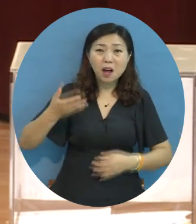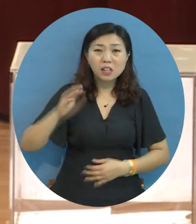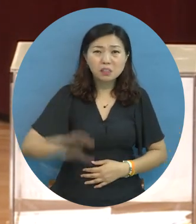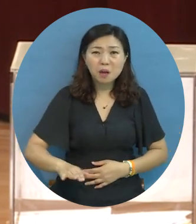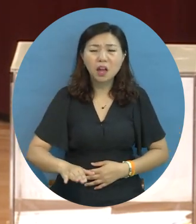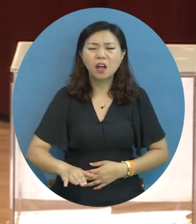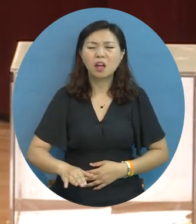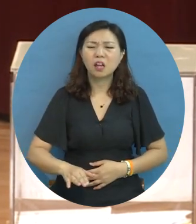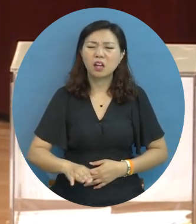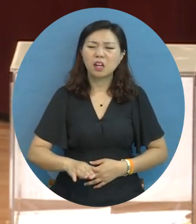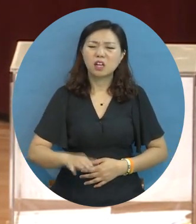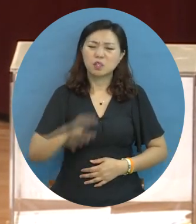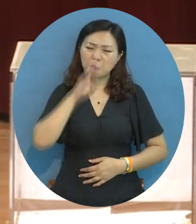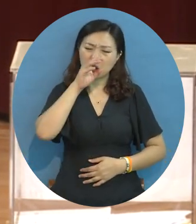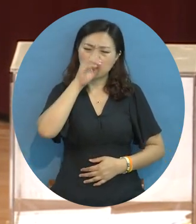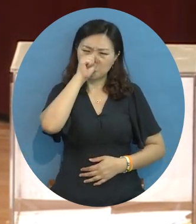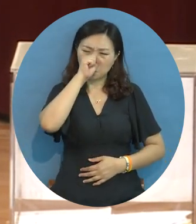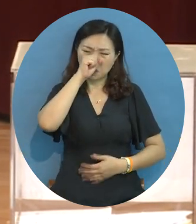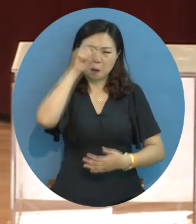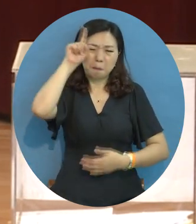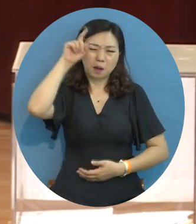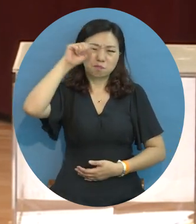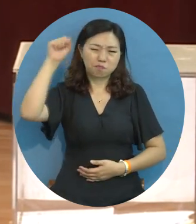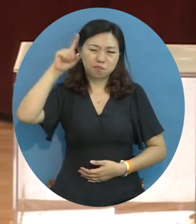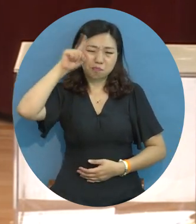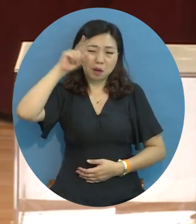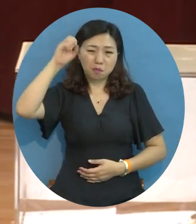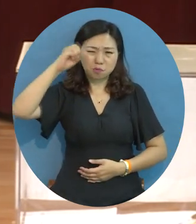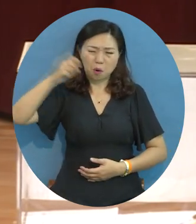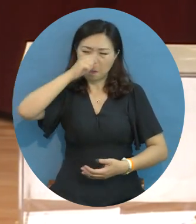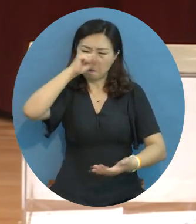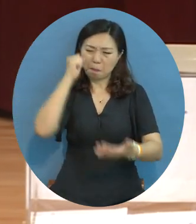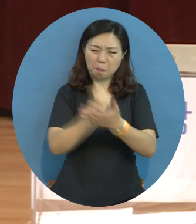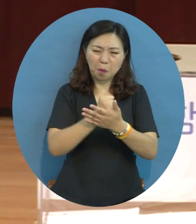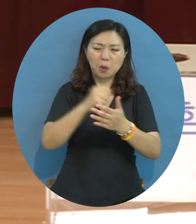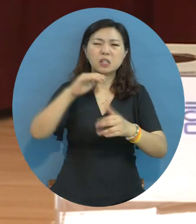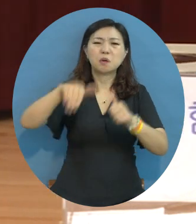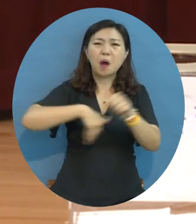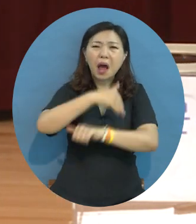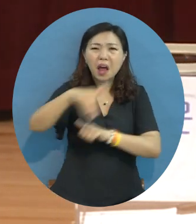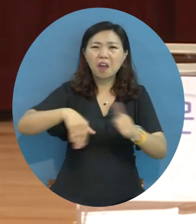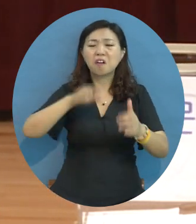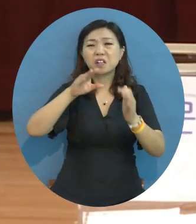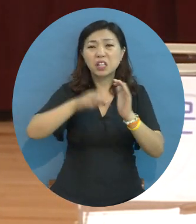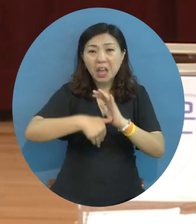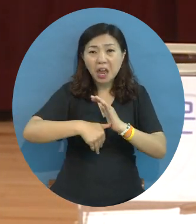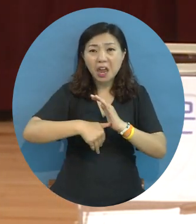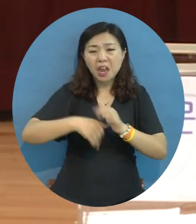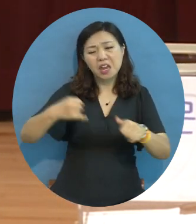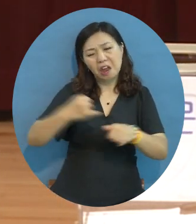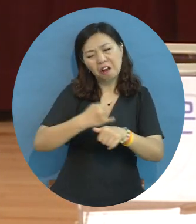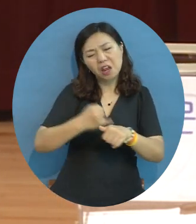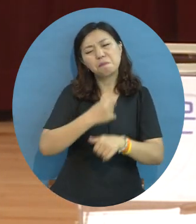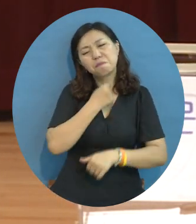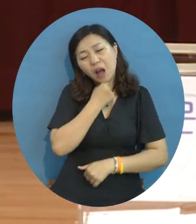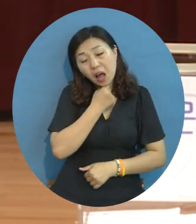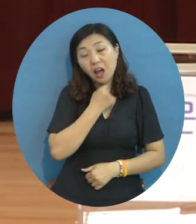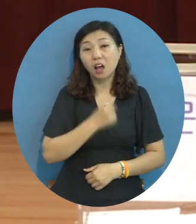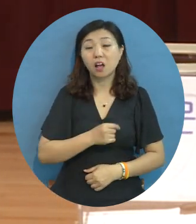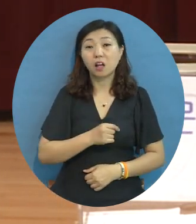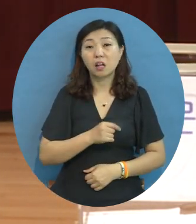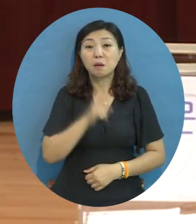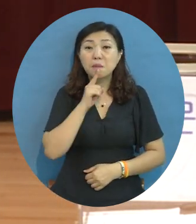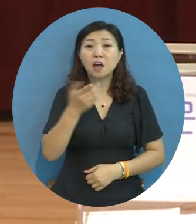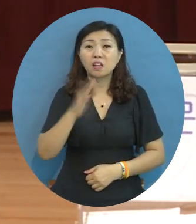환경에서 연애를 하겠다 하니까 연애하기 힘든다 이렇게 되는데 연애는 커피숍이 필요해요?